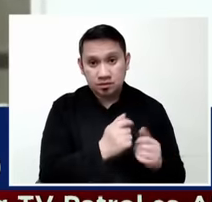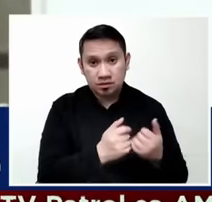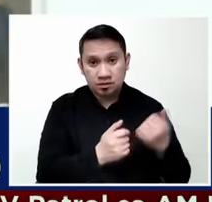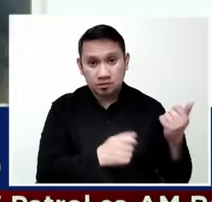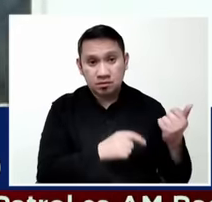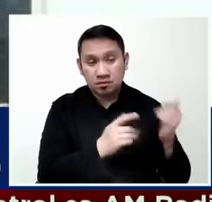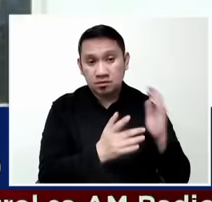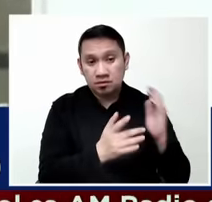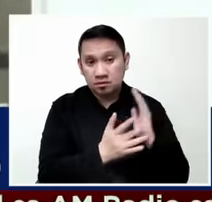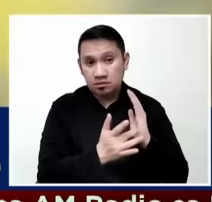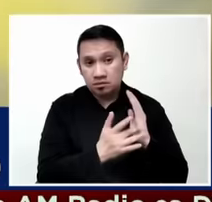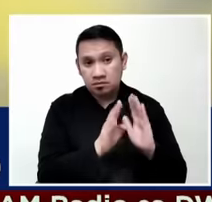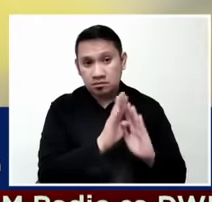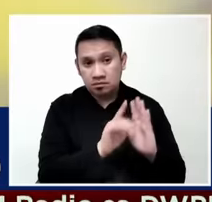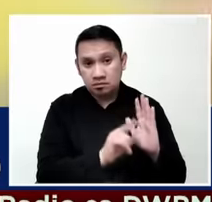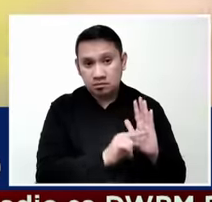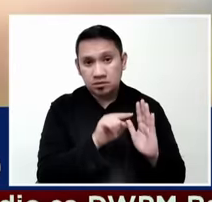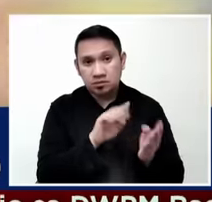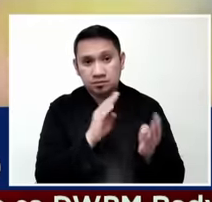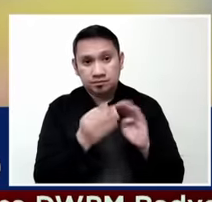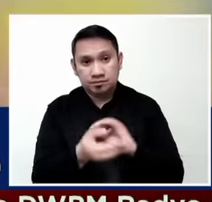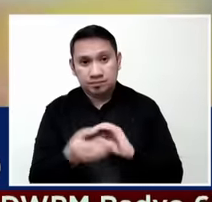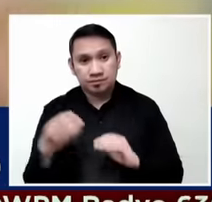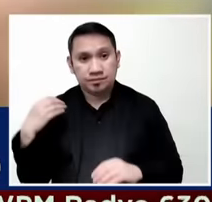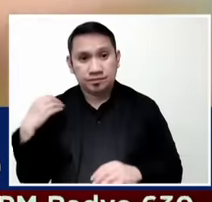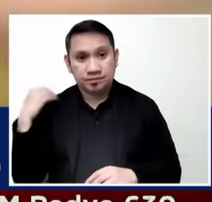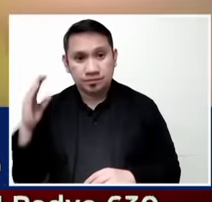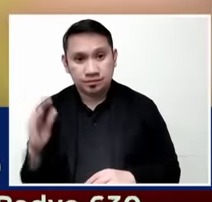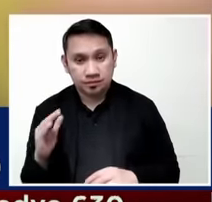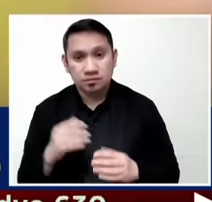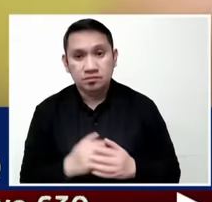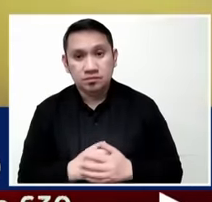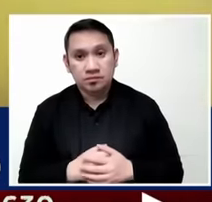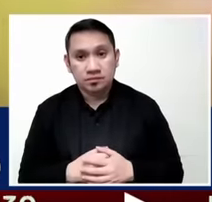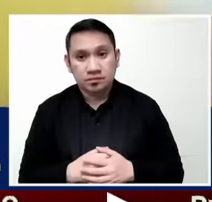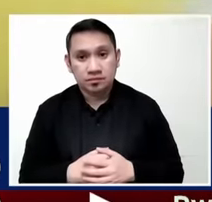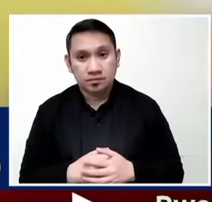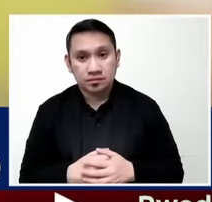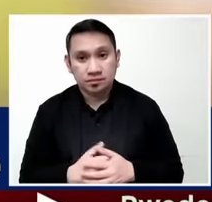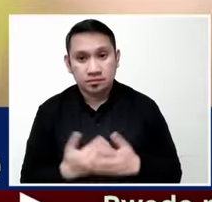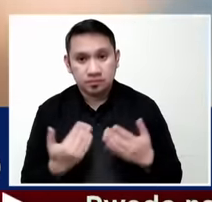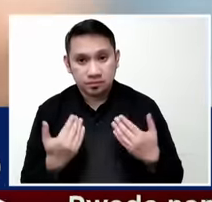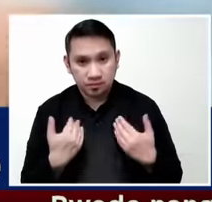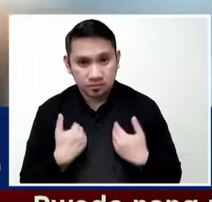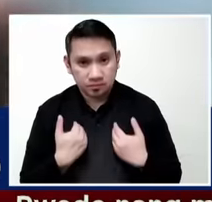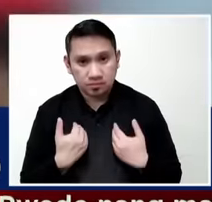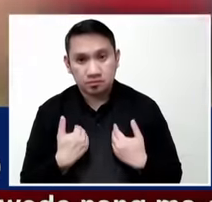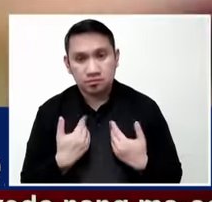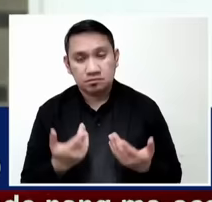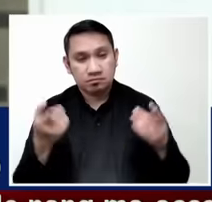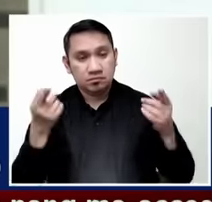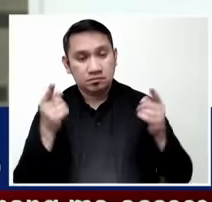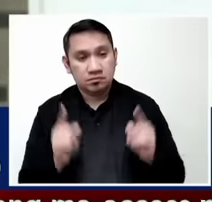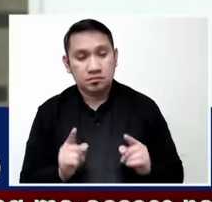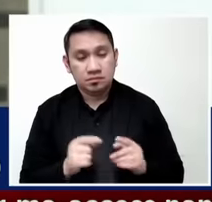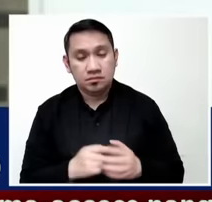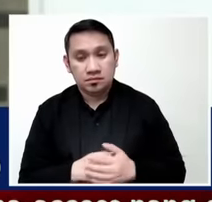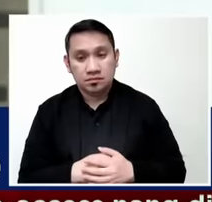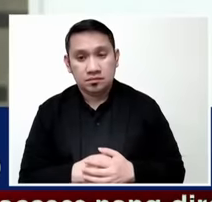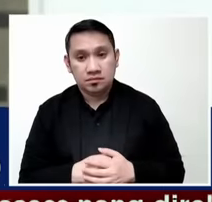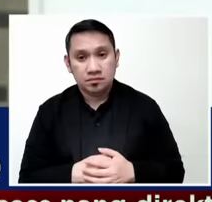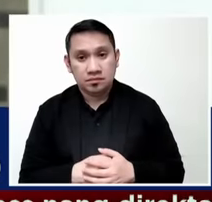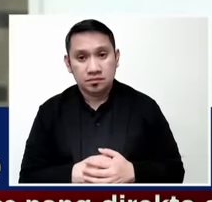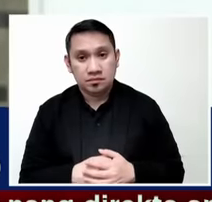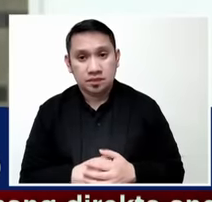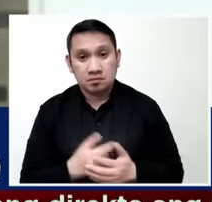kanyang background para gawing official. Meron po tayong na-receive na report na meron nga pong nangyaring